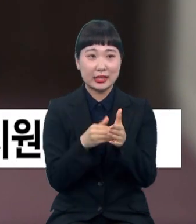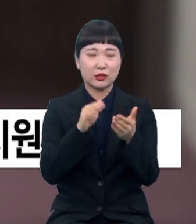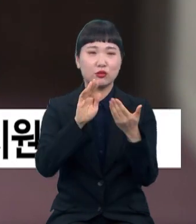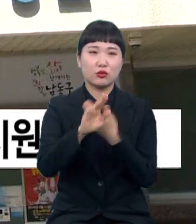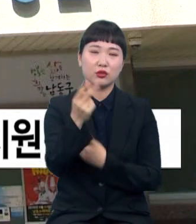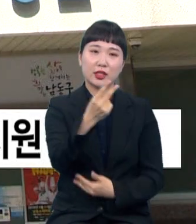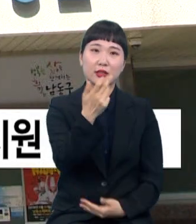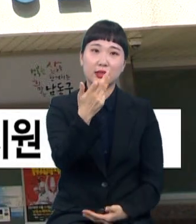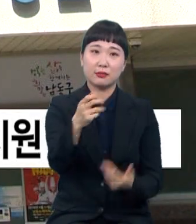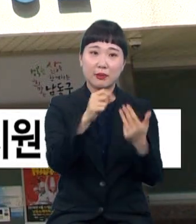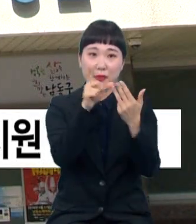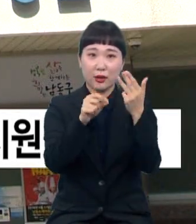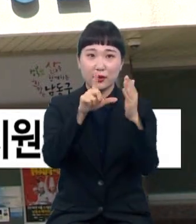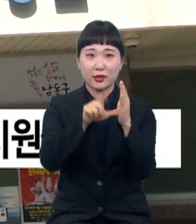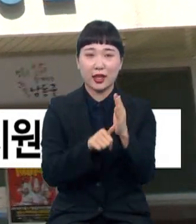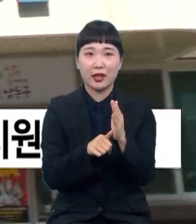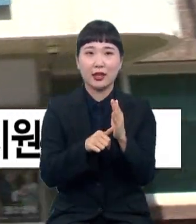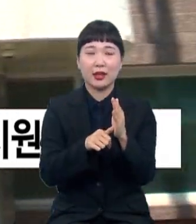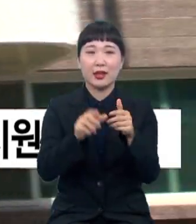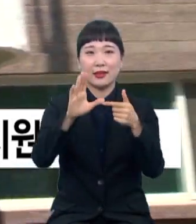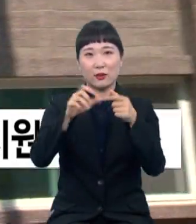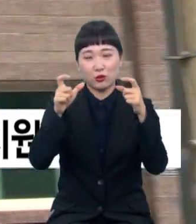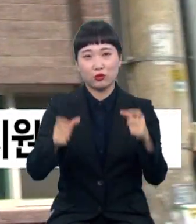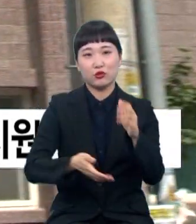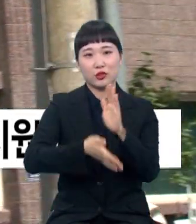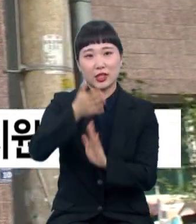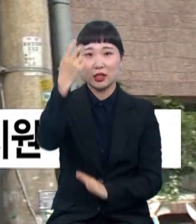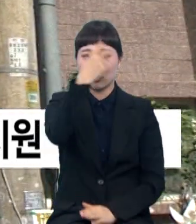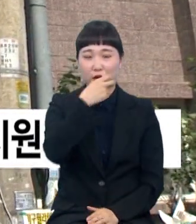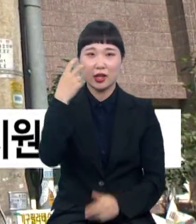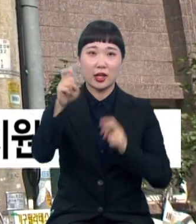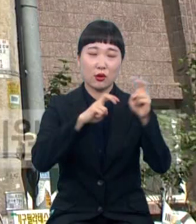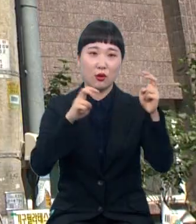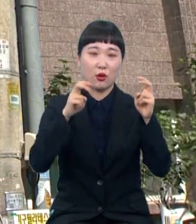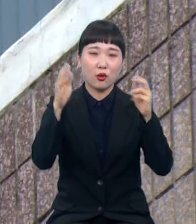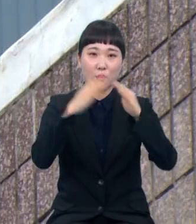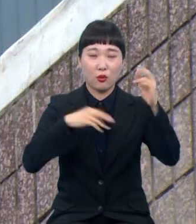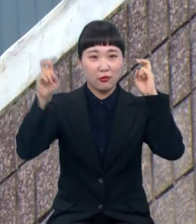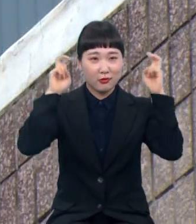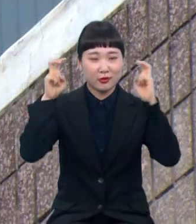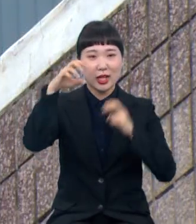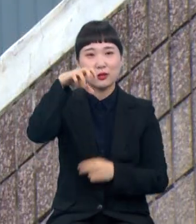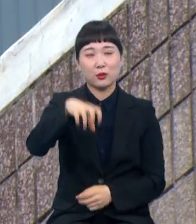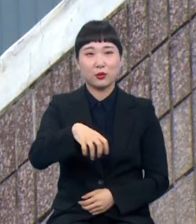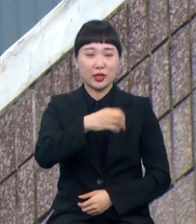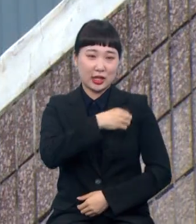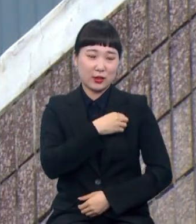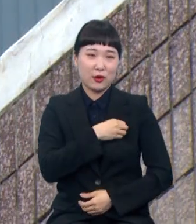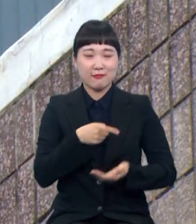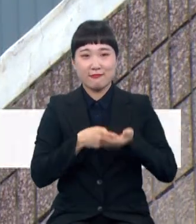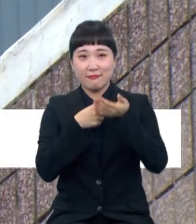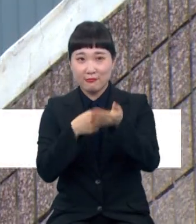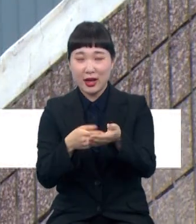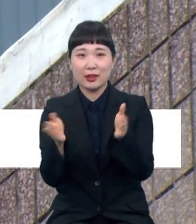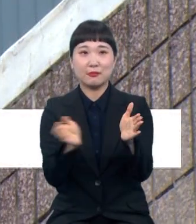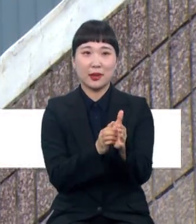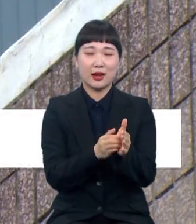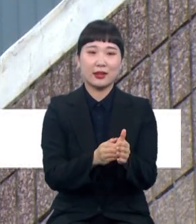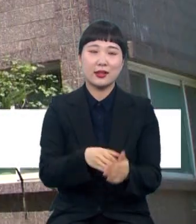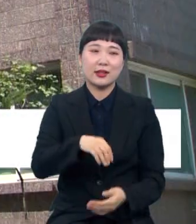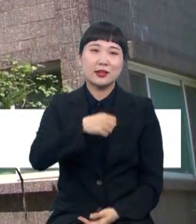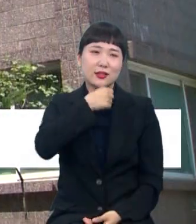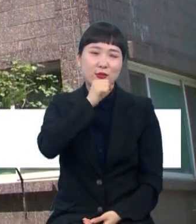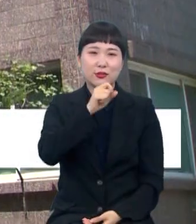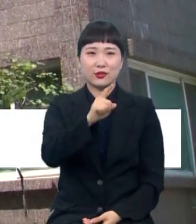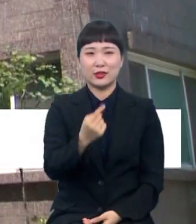8월, 남동구 도시관리공단 임원 채용 공모에 지원했습니다. A씨는 지원자 중 최고점을 받고